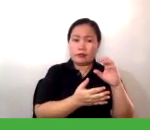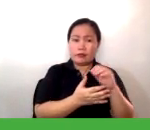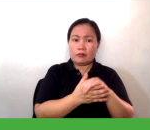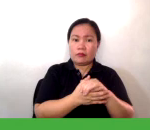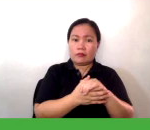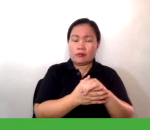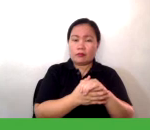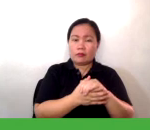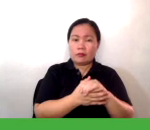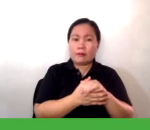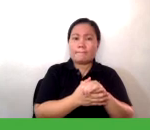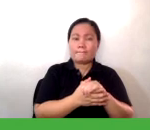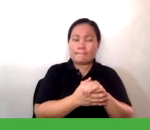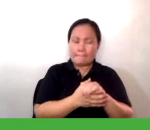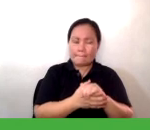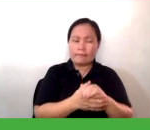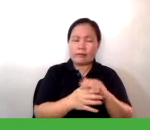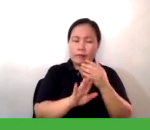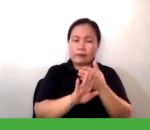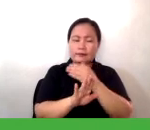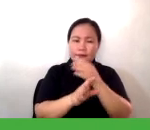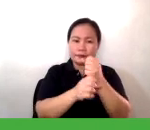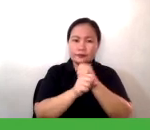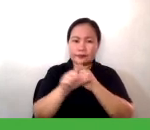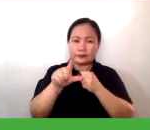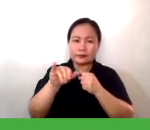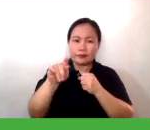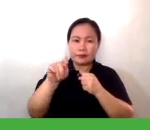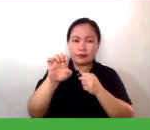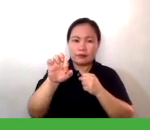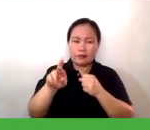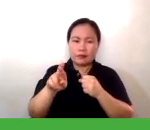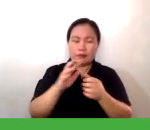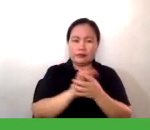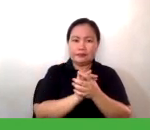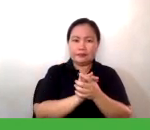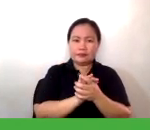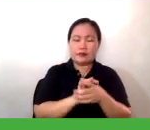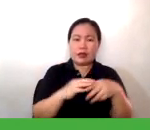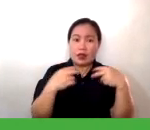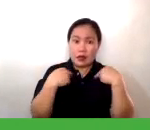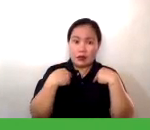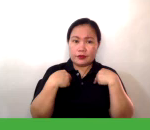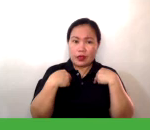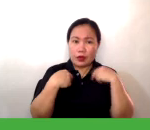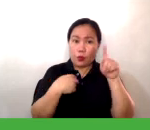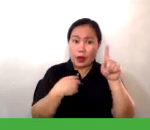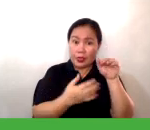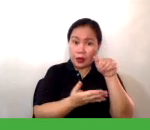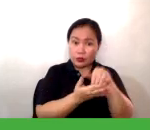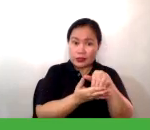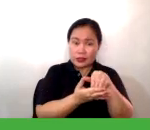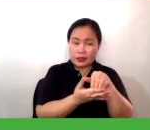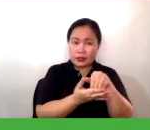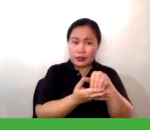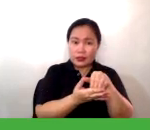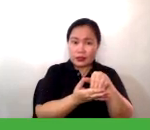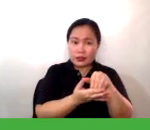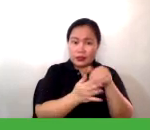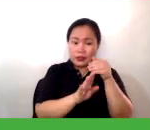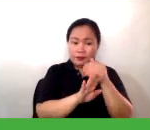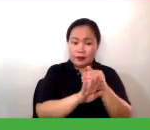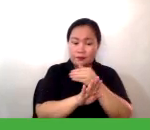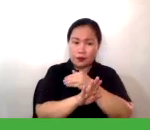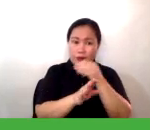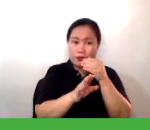1,000 bago tayo makabuo ng 1 liter para makuha natin kung ilang liters. Okay? So, dapat meron